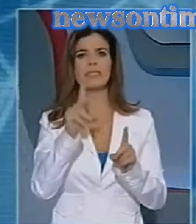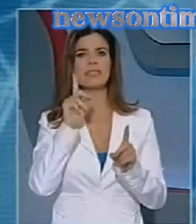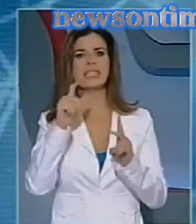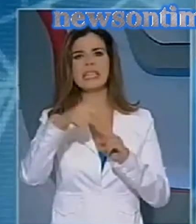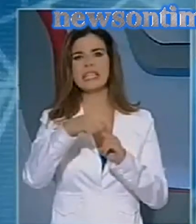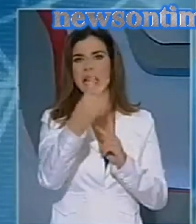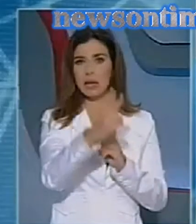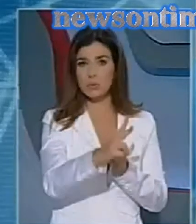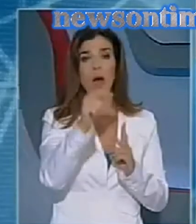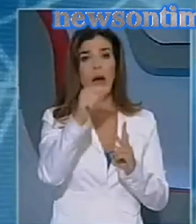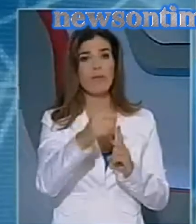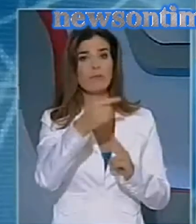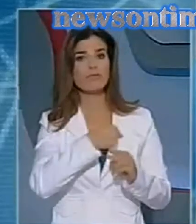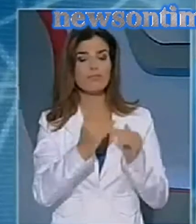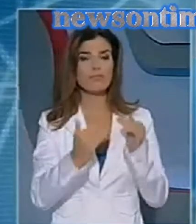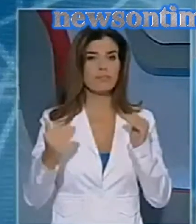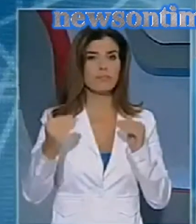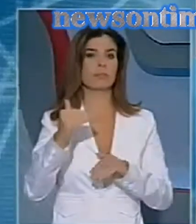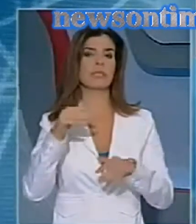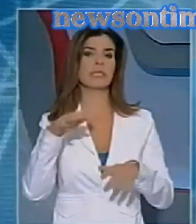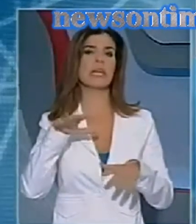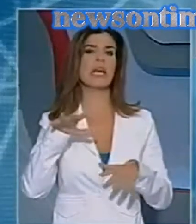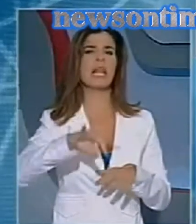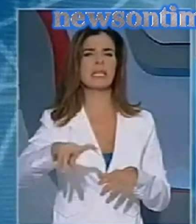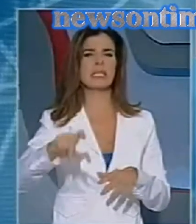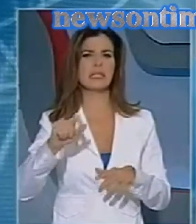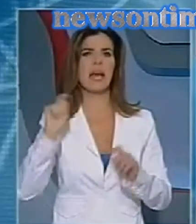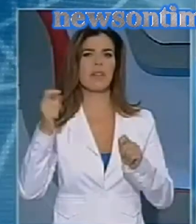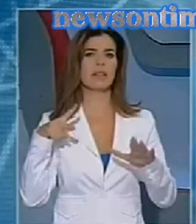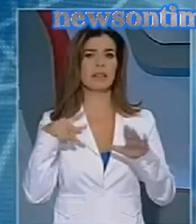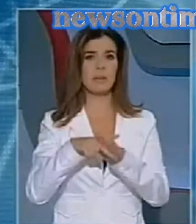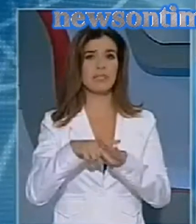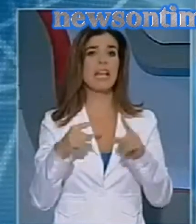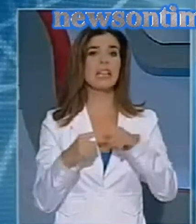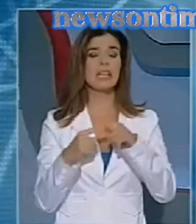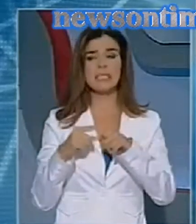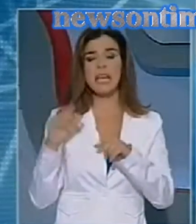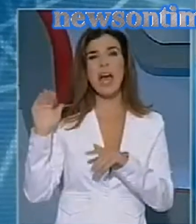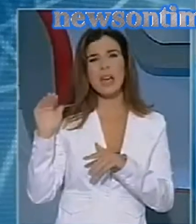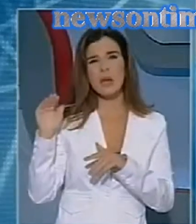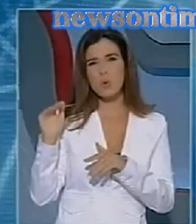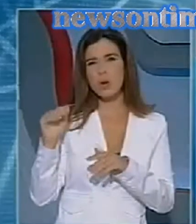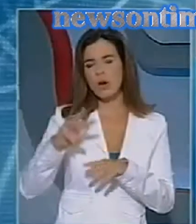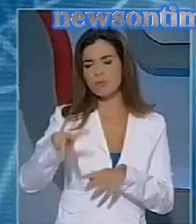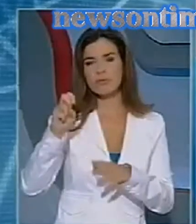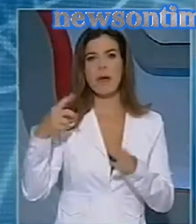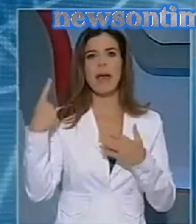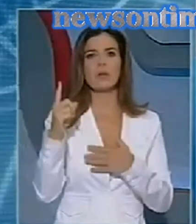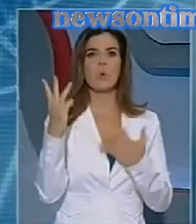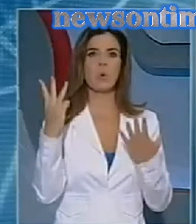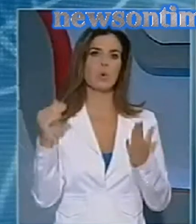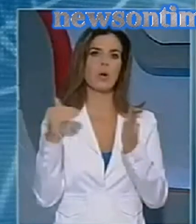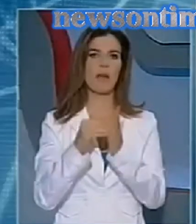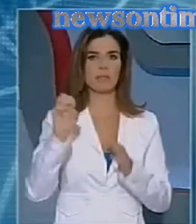ότι ήταν ο επικεφαλής ληστείας που σημειώθηκε σε υποκατάστημα της Εθνικής Τράπεζας στα μέθανα Τριζινίας τον Ιούλιο με λία 108.000 ευρώ.